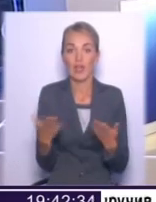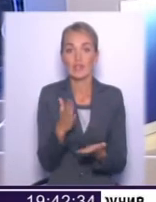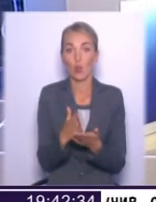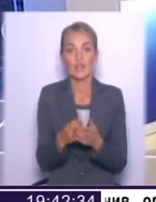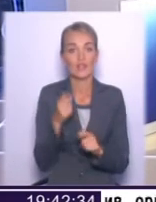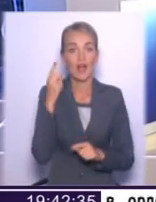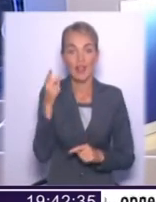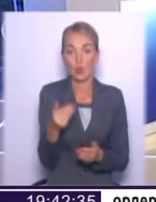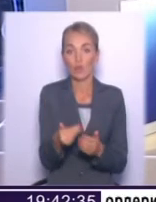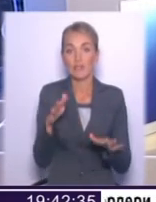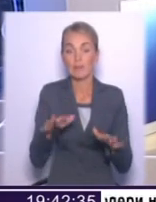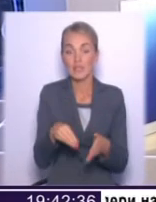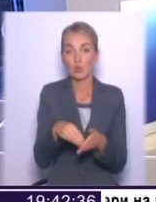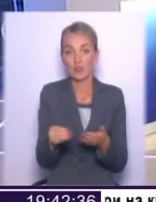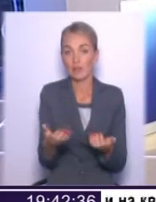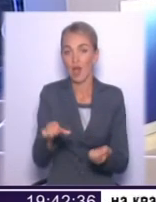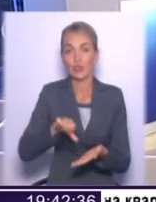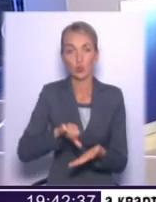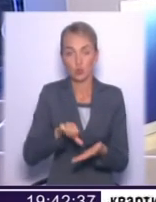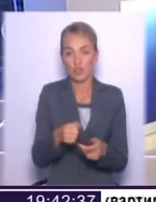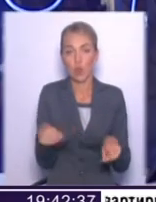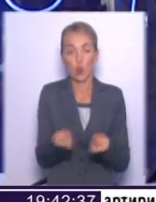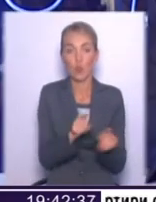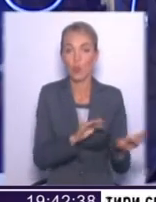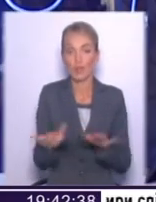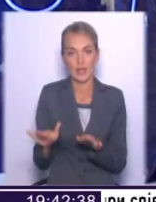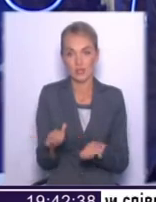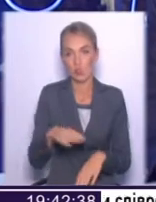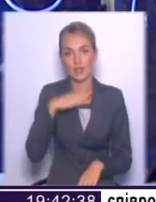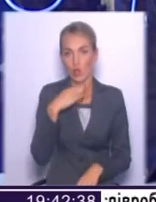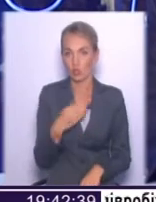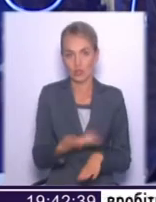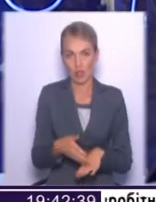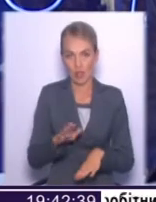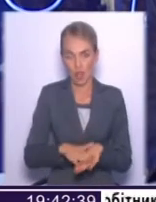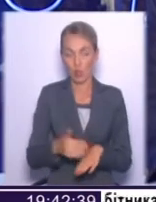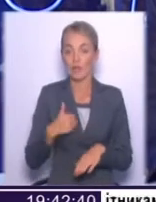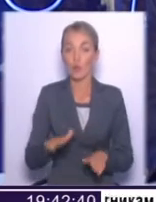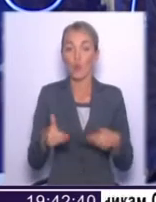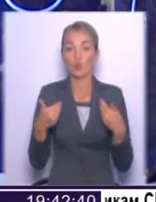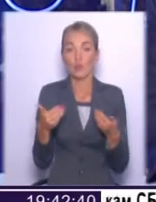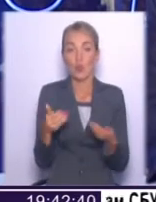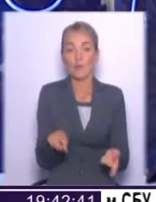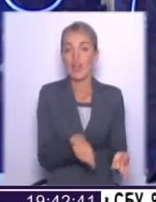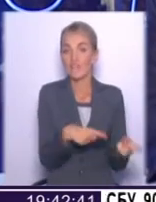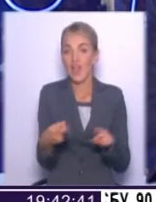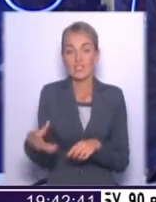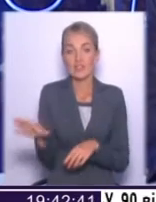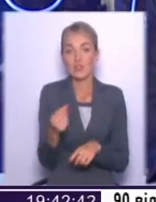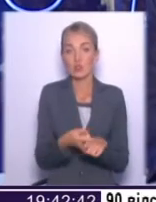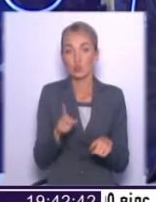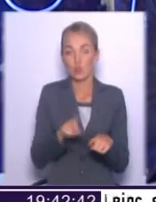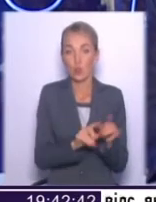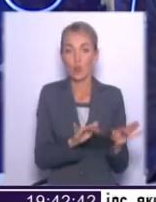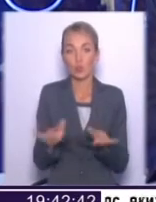від місця закупівлі, брати участь у такому процесі достатньо складно. Ми пропонуємо перевести майже всі ці процедури в